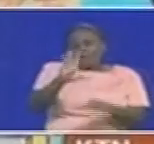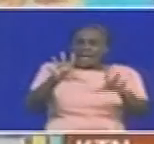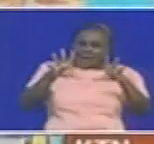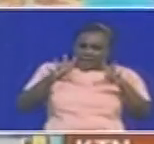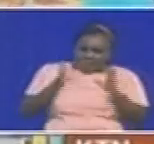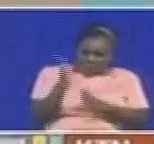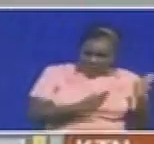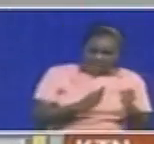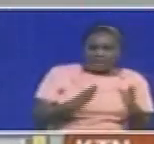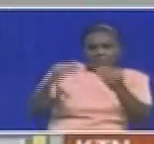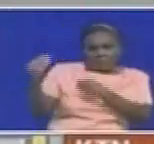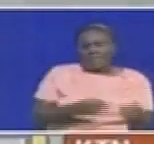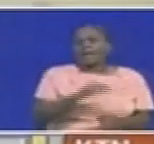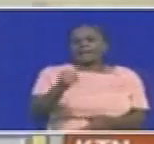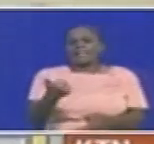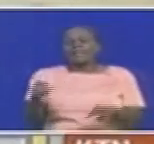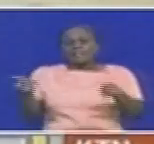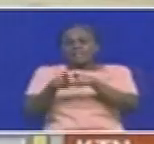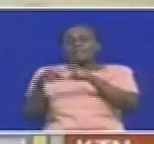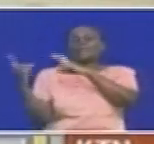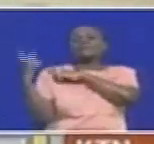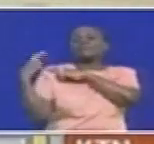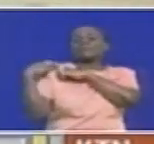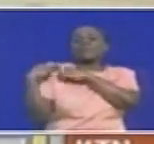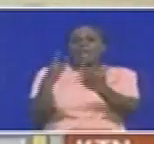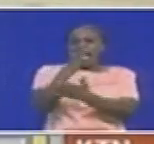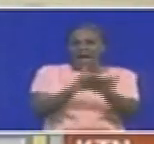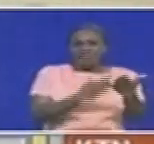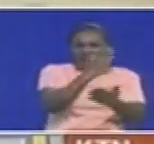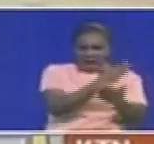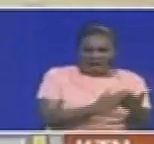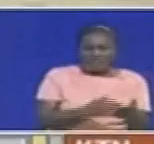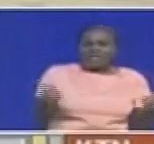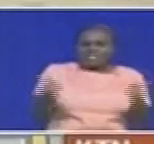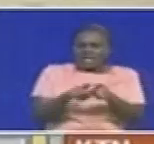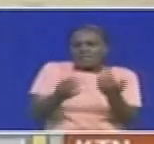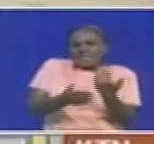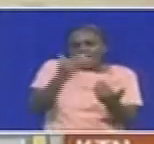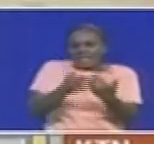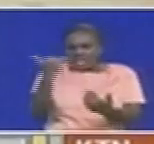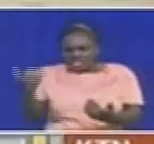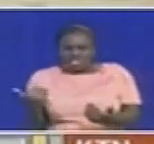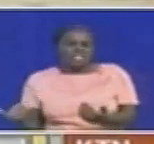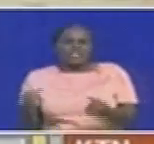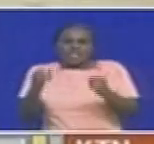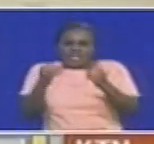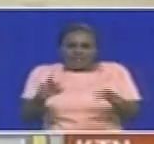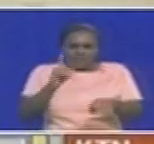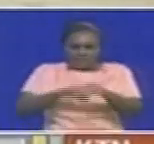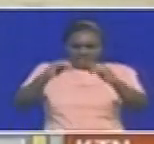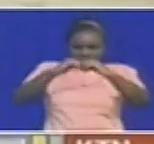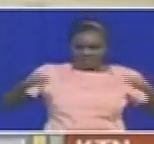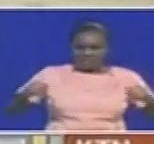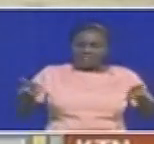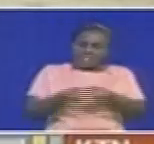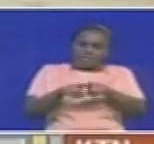mwingine atakuletea tu. Majukumu ya familia pia yawe nusu binusu, sawa na malezi ya watoto iwapo wataachana. Vile vile uhuru wa